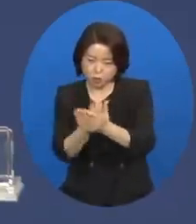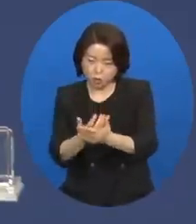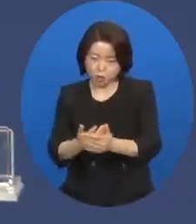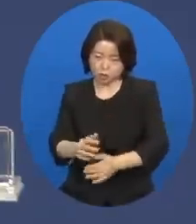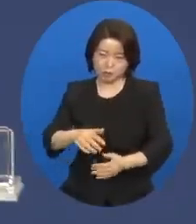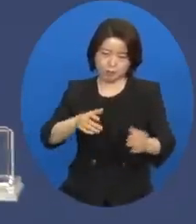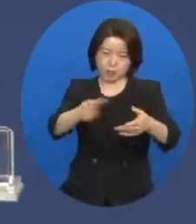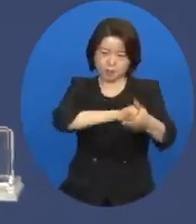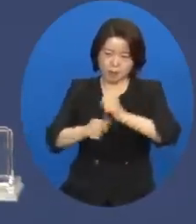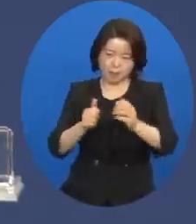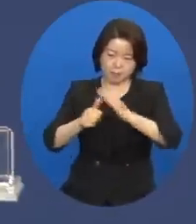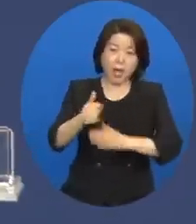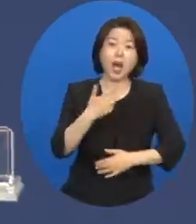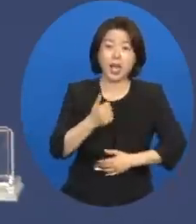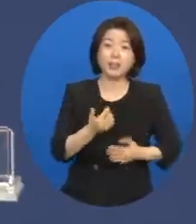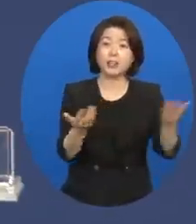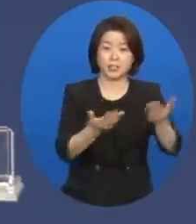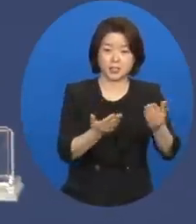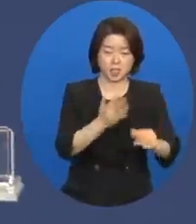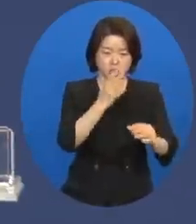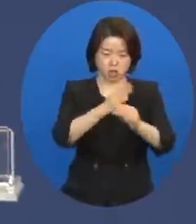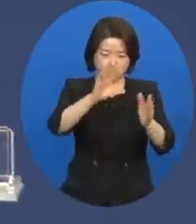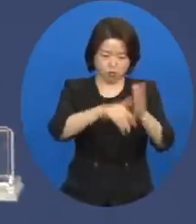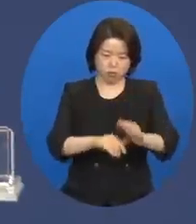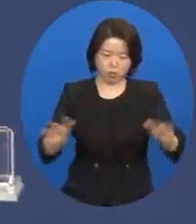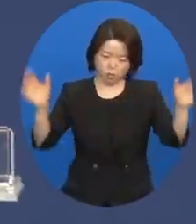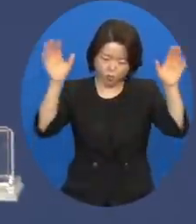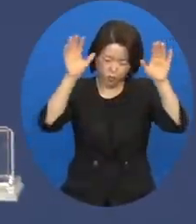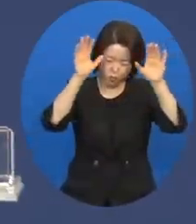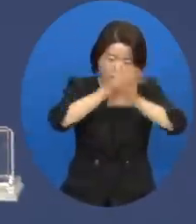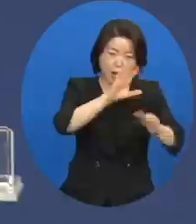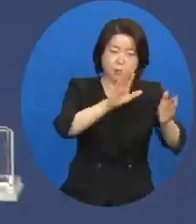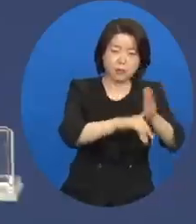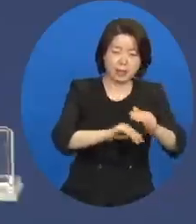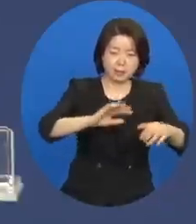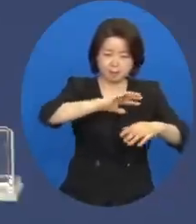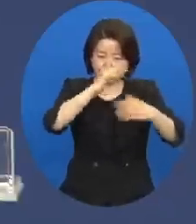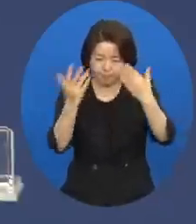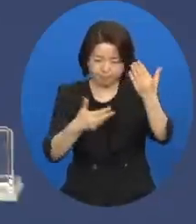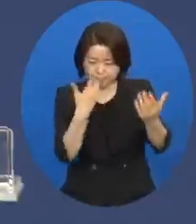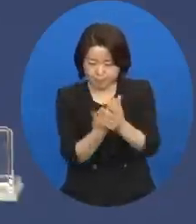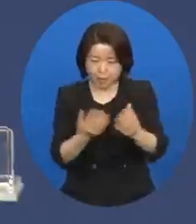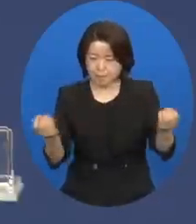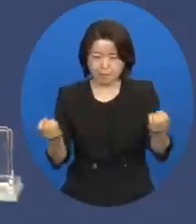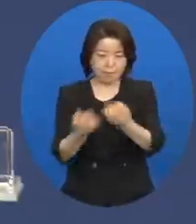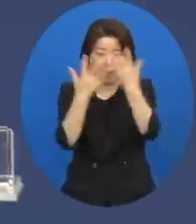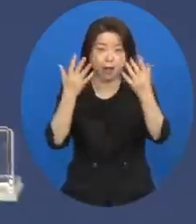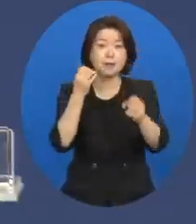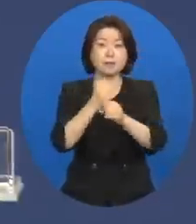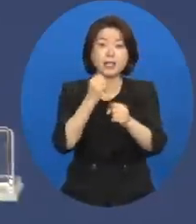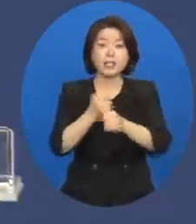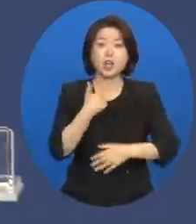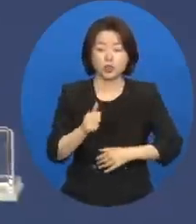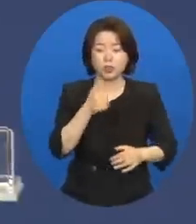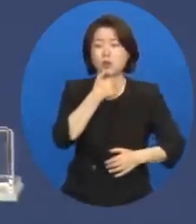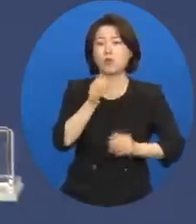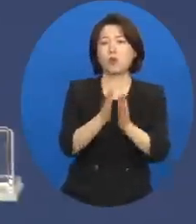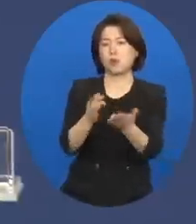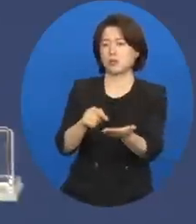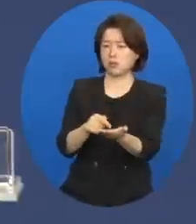했던 사건, 중세를 완전히 암흑시대에서 완전히 개혁의 불길을 일으키게 했던 것도